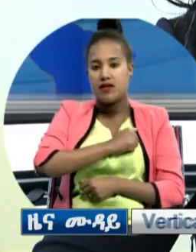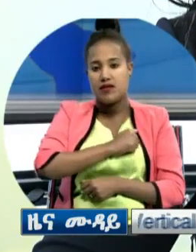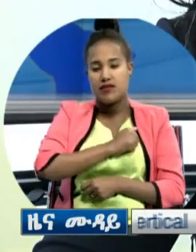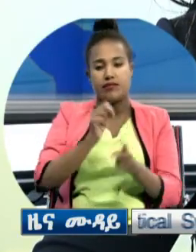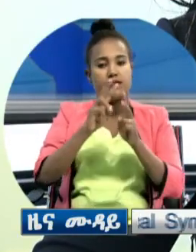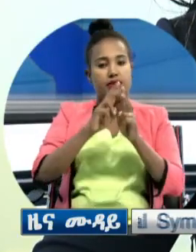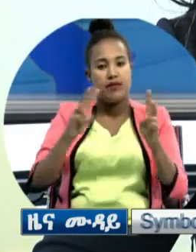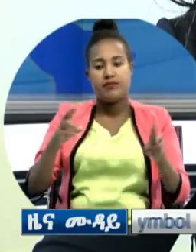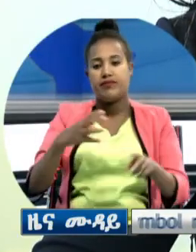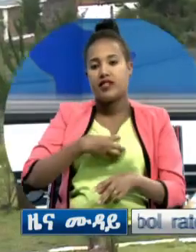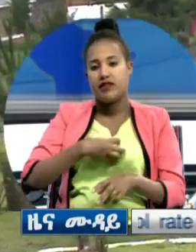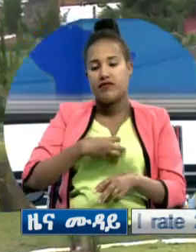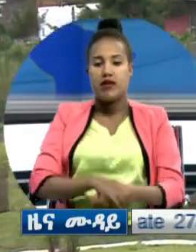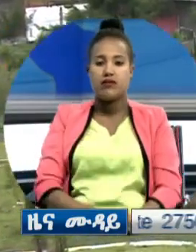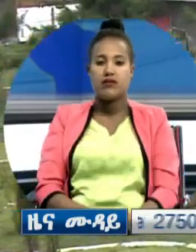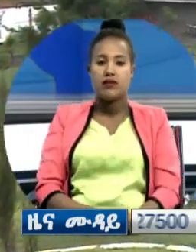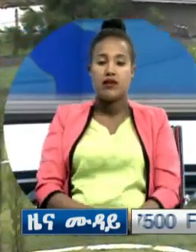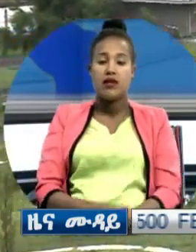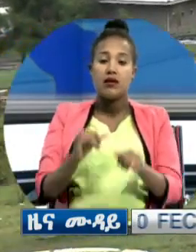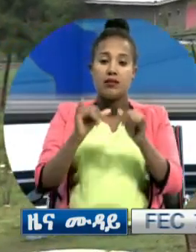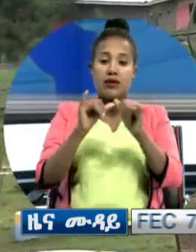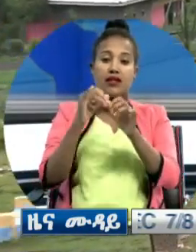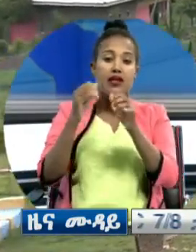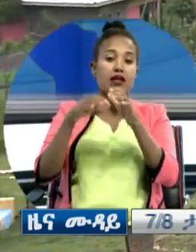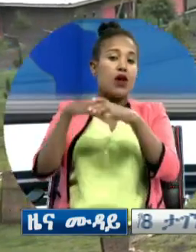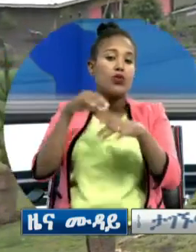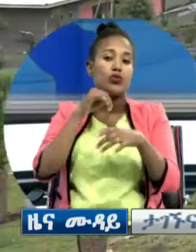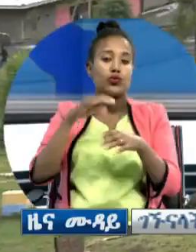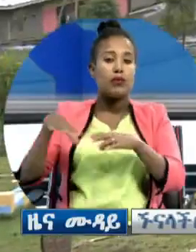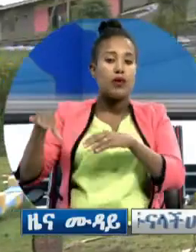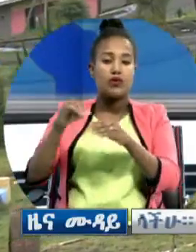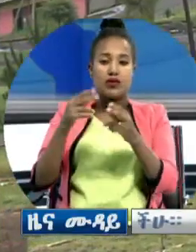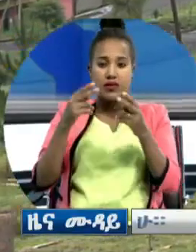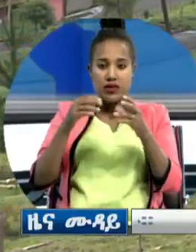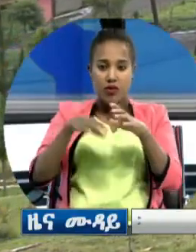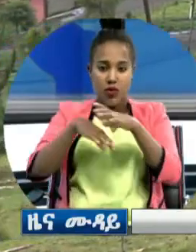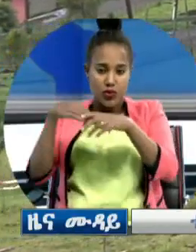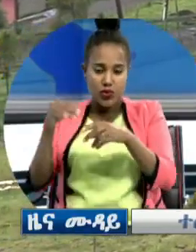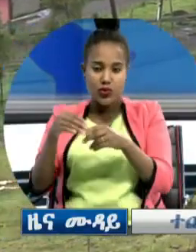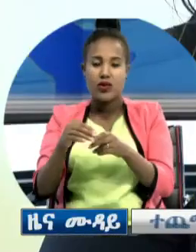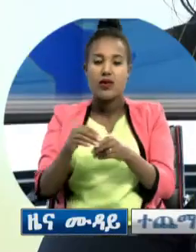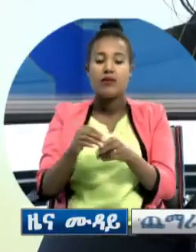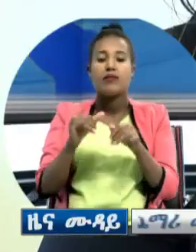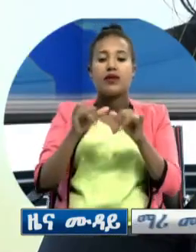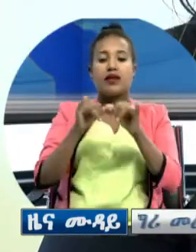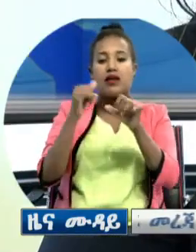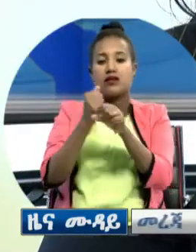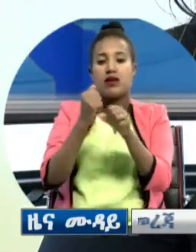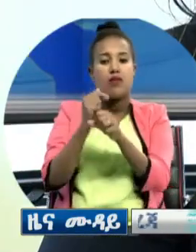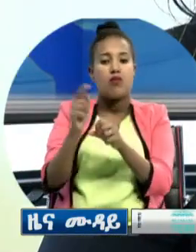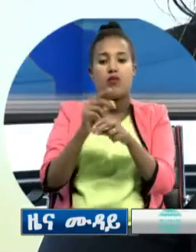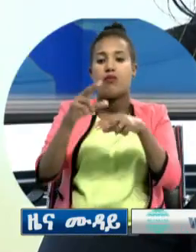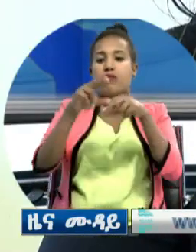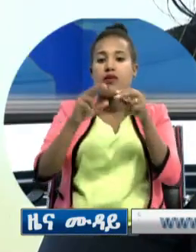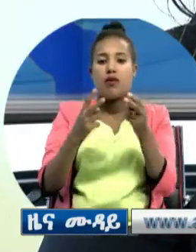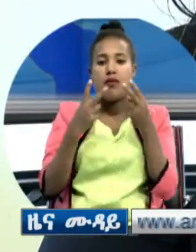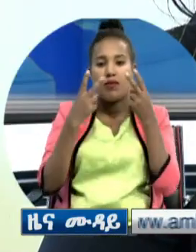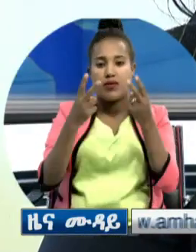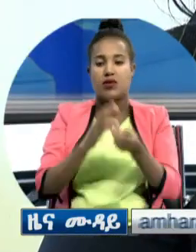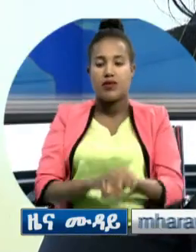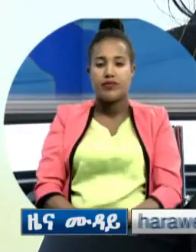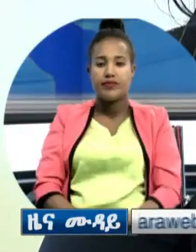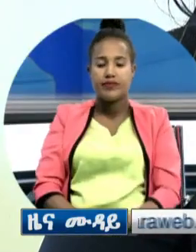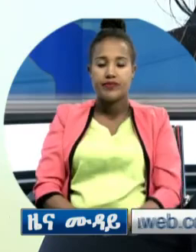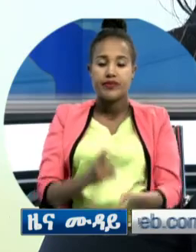በጣም እንከፋለን። በቀጣይም ያልተለቀቁ ልጆች እንዲለቀቁ ከመልከታቸው ጋር በጋራ እየሰራ መሆኑንም ቢሮው አመላክቷል።